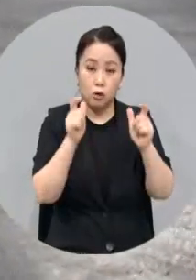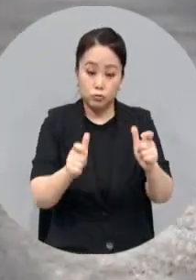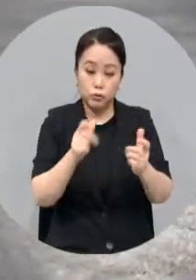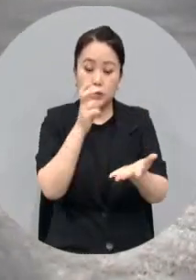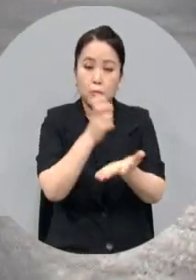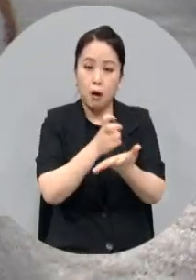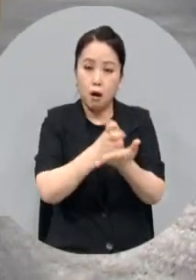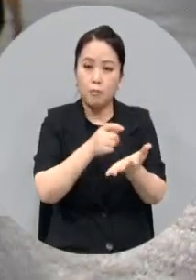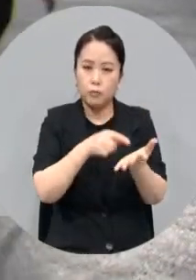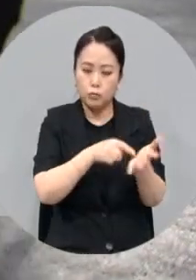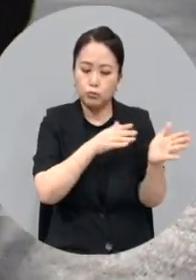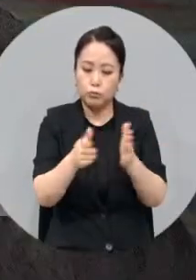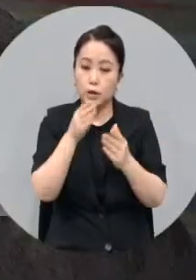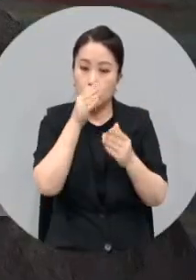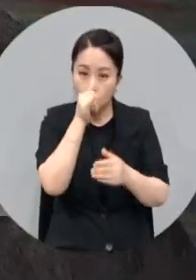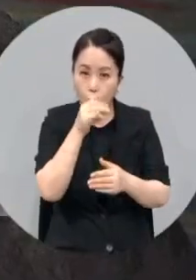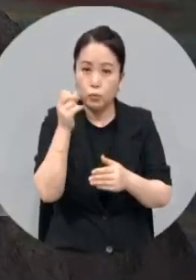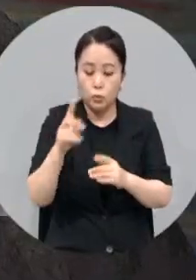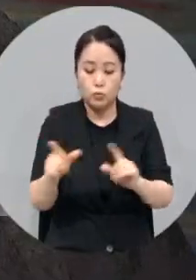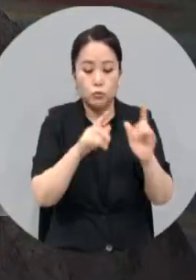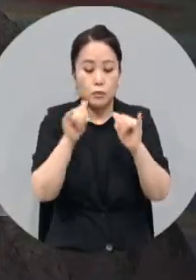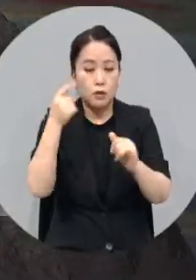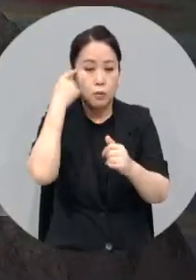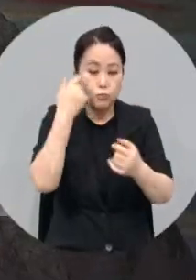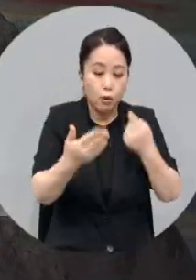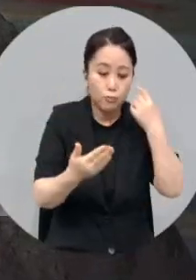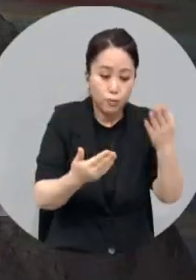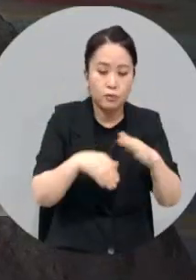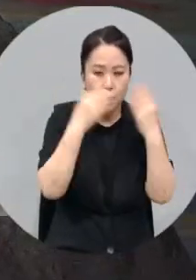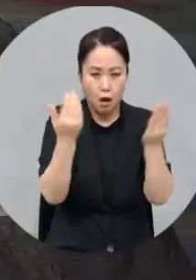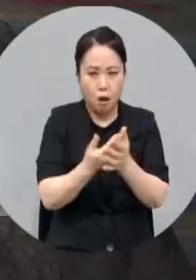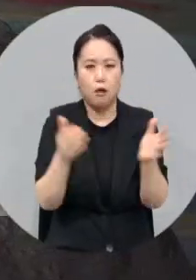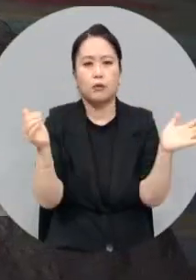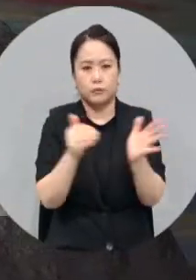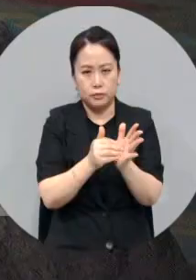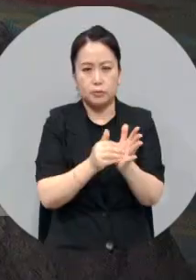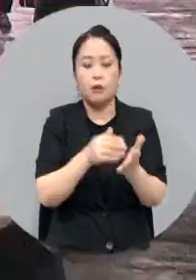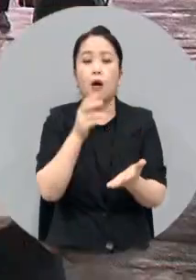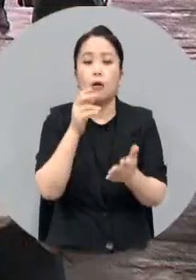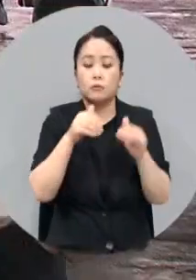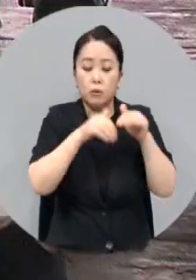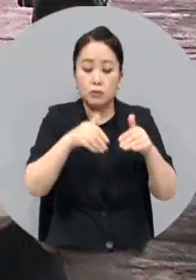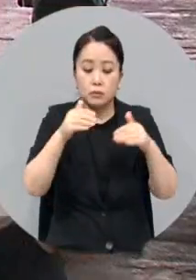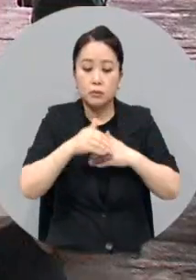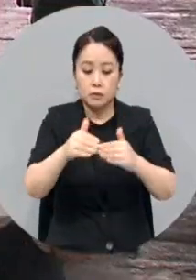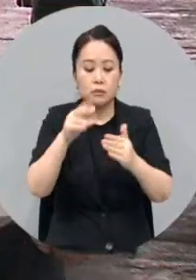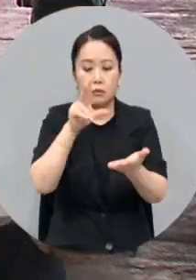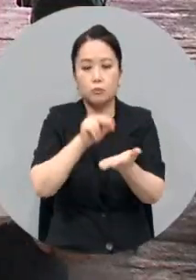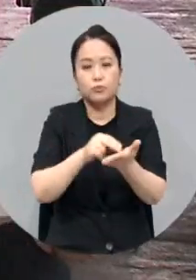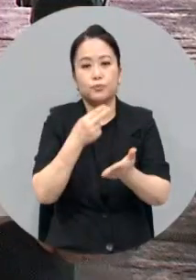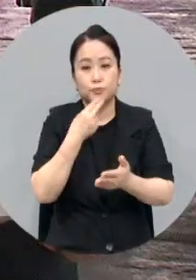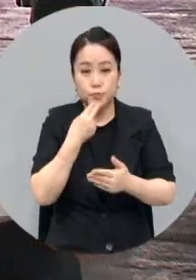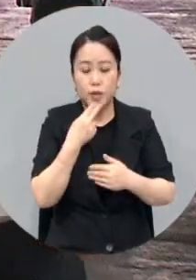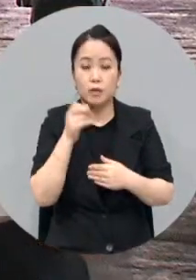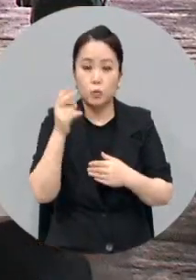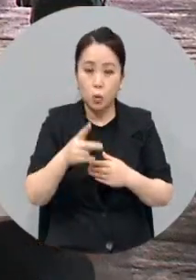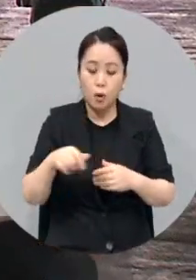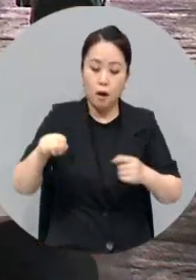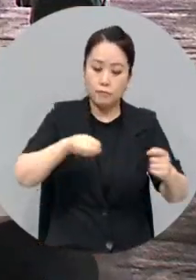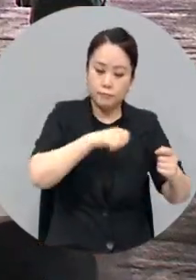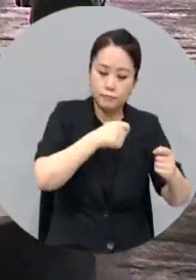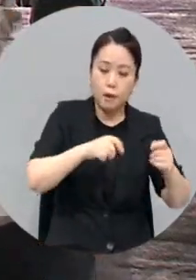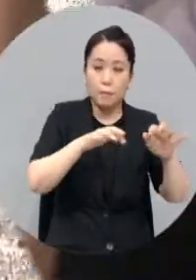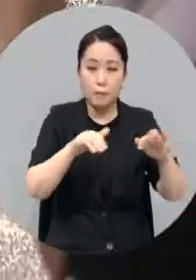법적 근거도 마련됐고 주민 의견 수렴도 거쳐 절차적인 문제는 없다는 입장입니다. 또 클래식,